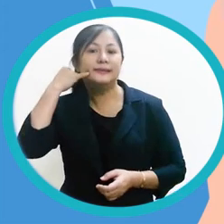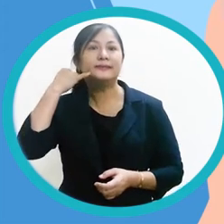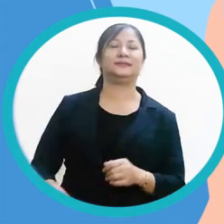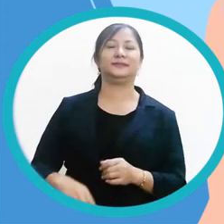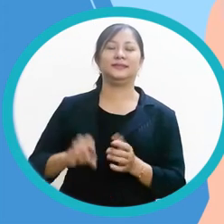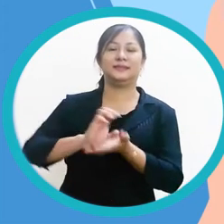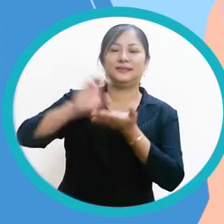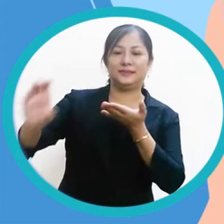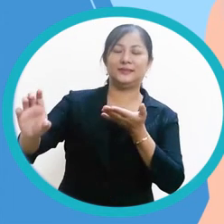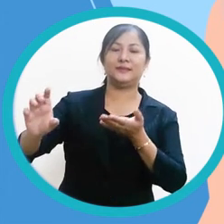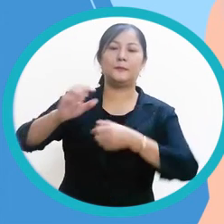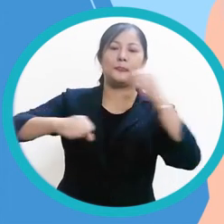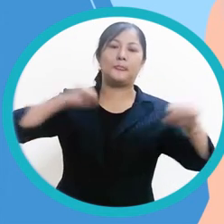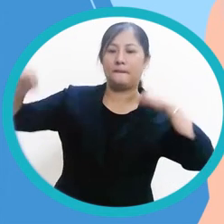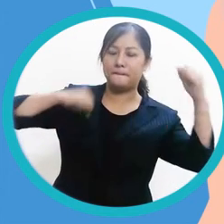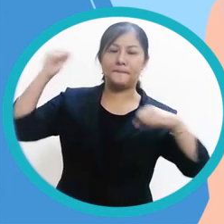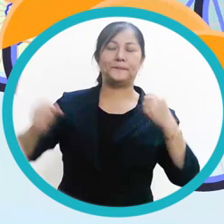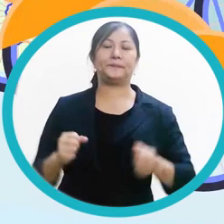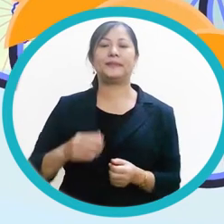đài 1022.